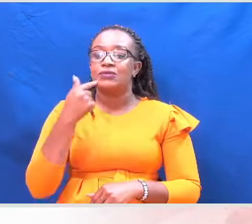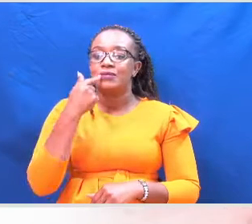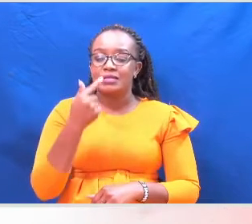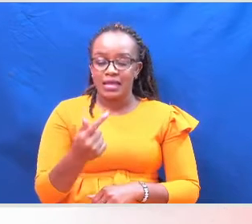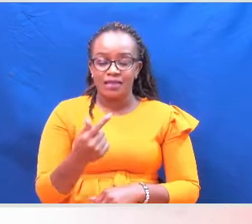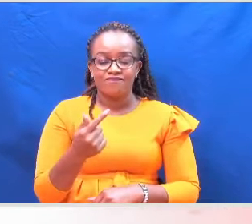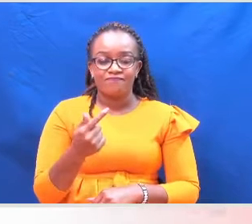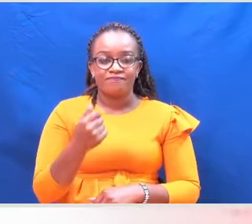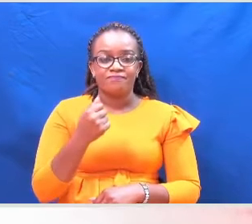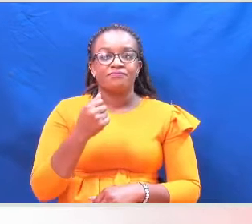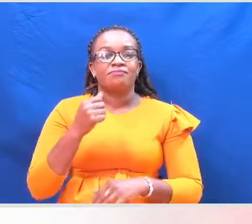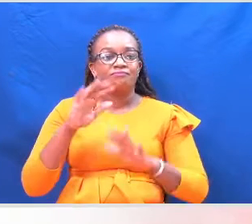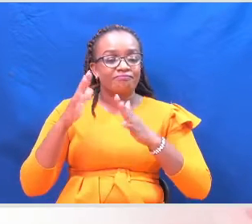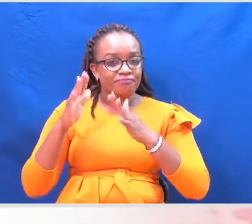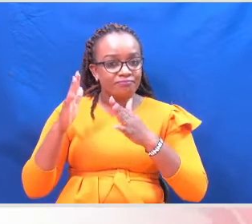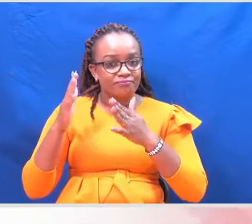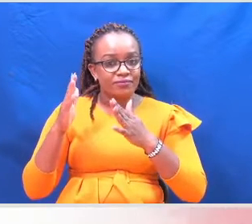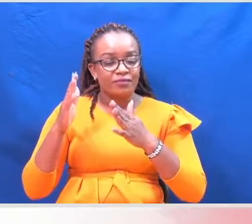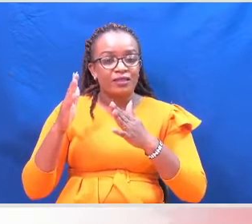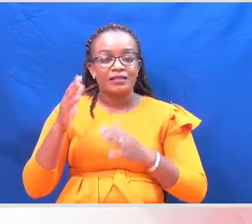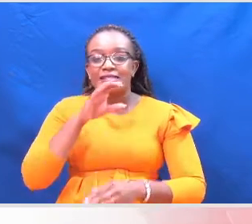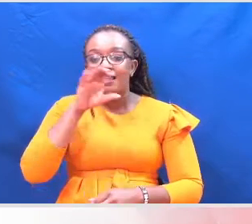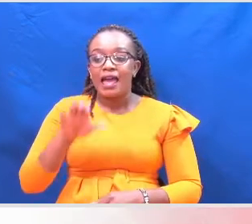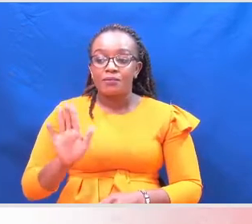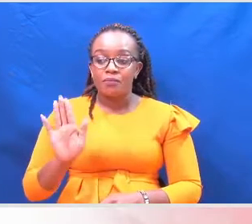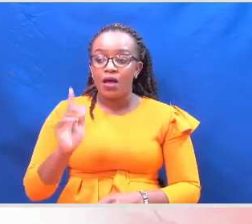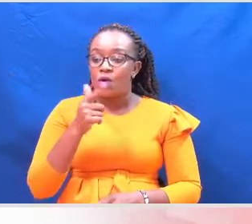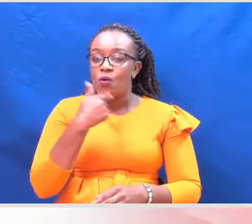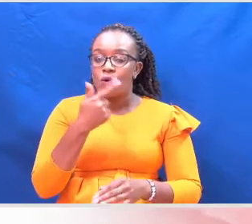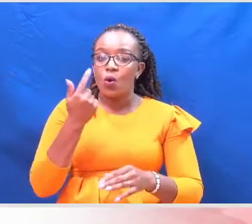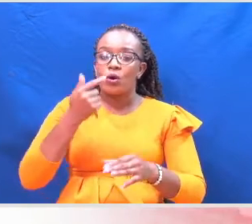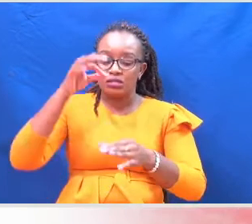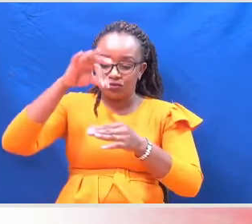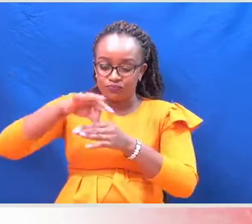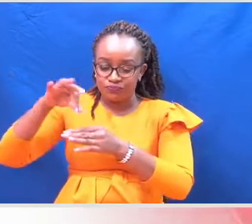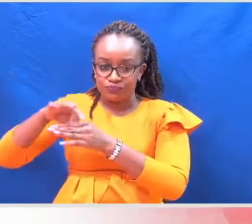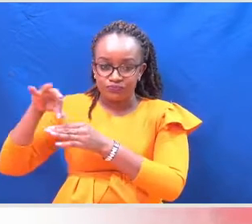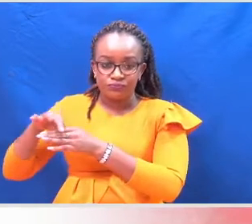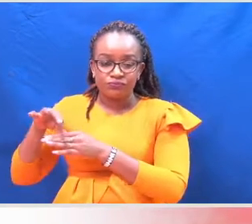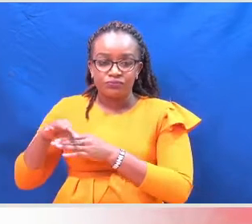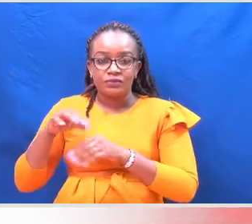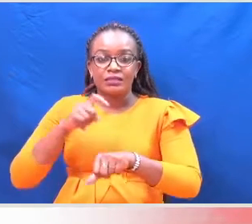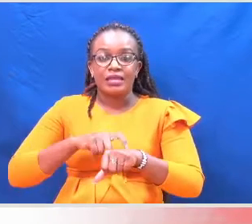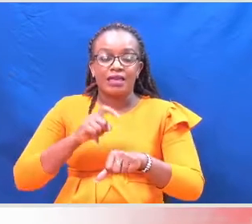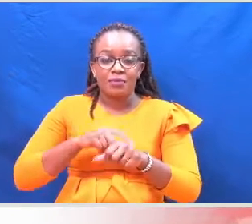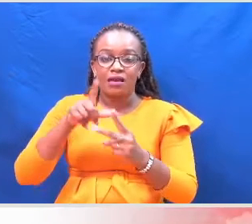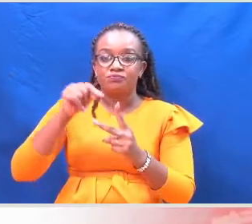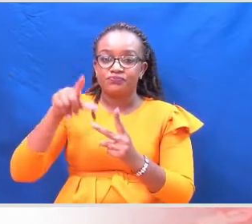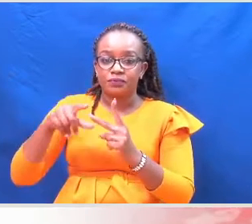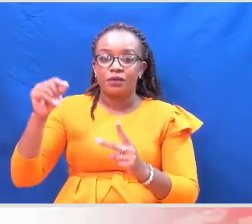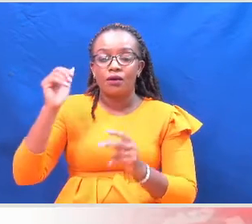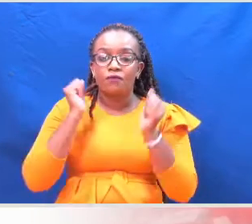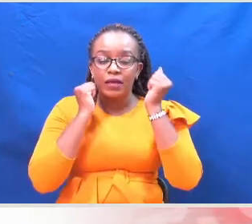aliyekuwa akishiriki zoezi la kuchaguliwa kama mmoja wa kikosi kinacholinda nchi KDF. Rose Wanjiko